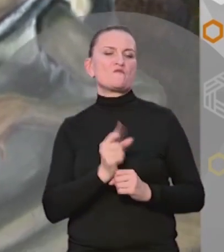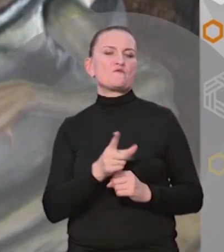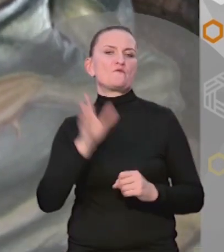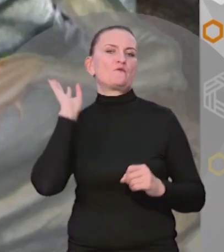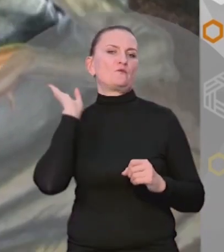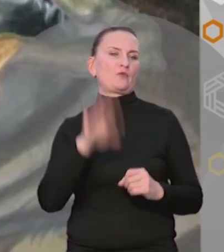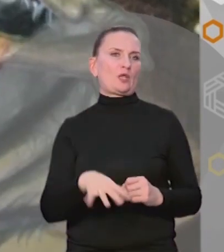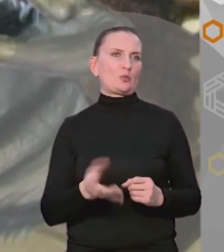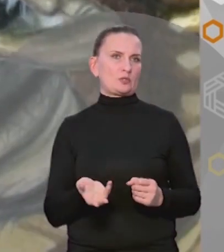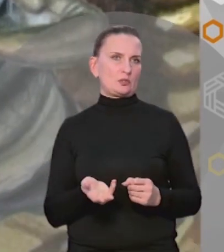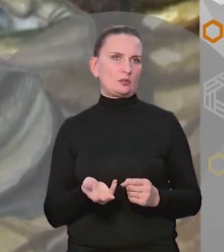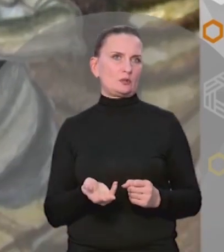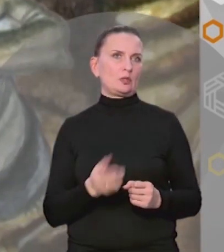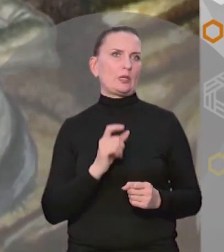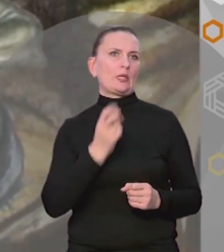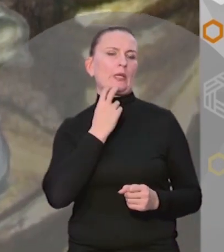выкинули.